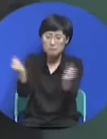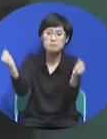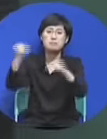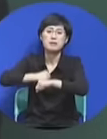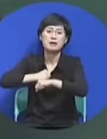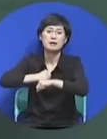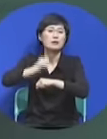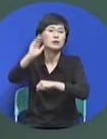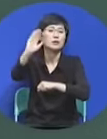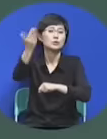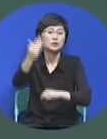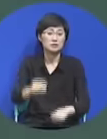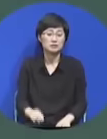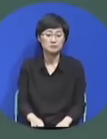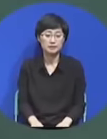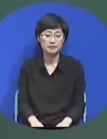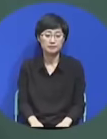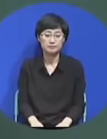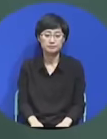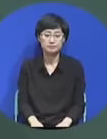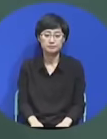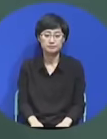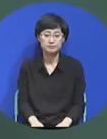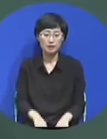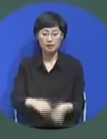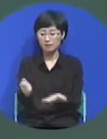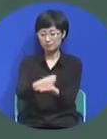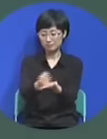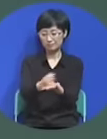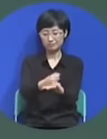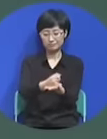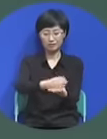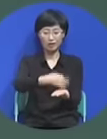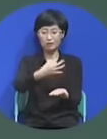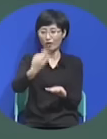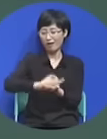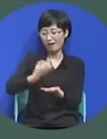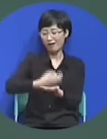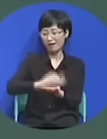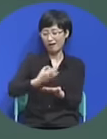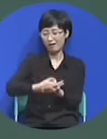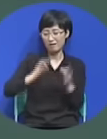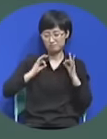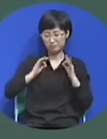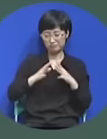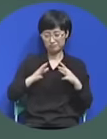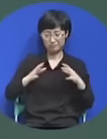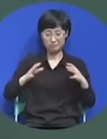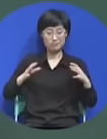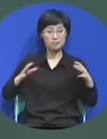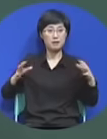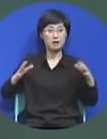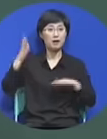所以应该知道这个部分是这样使人败亡。 그래가지고 이거 해가지고 큰 돈 벌었다가 다 망해버리잖아요.